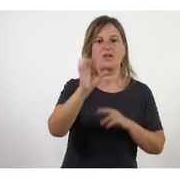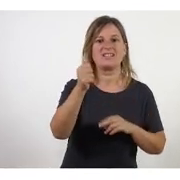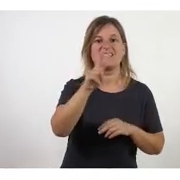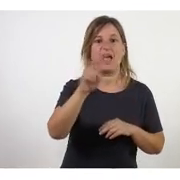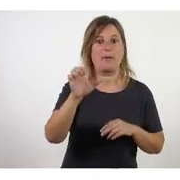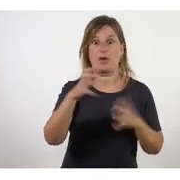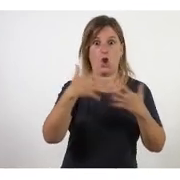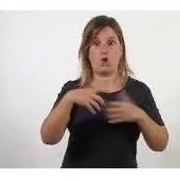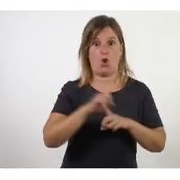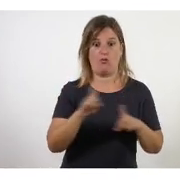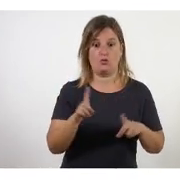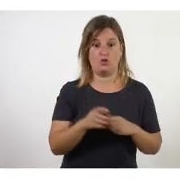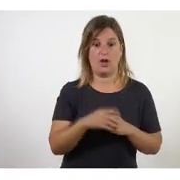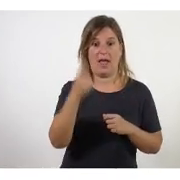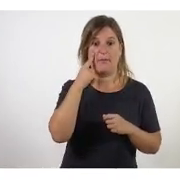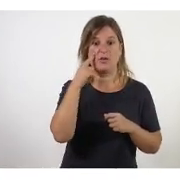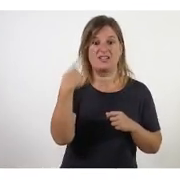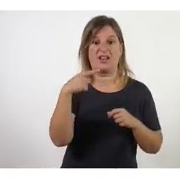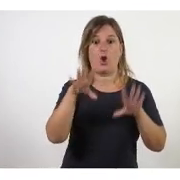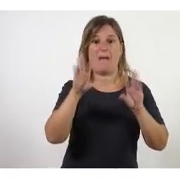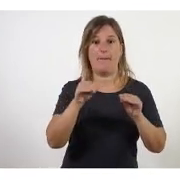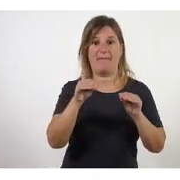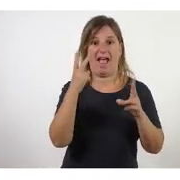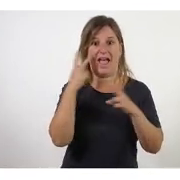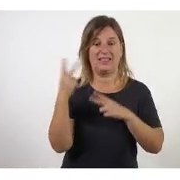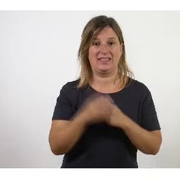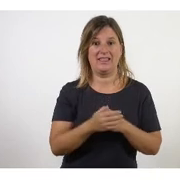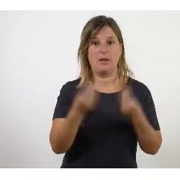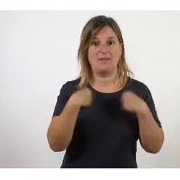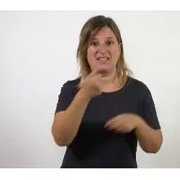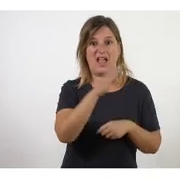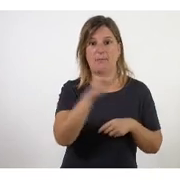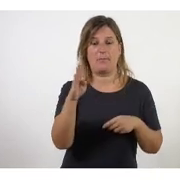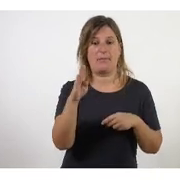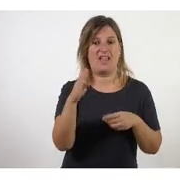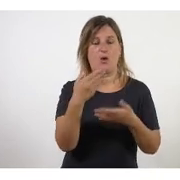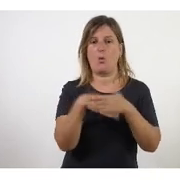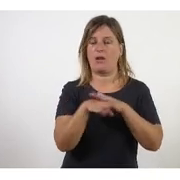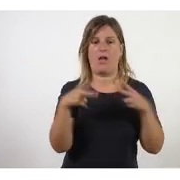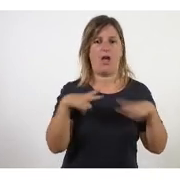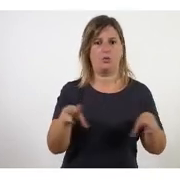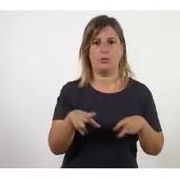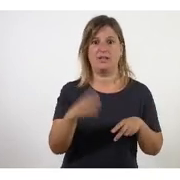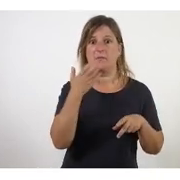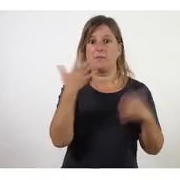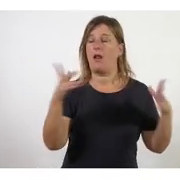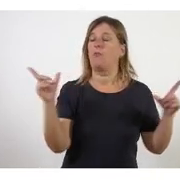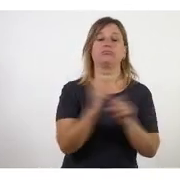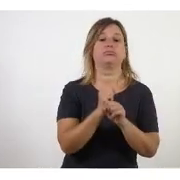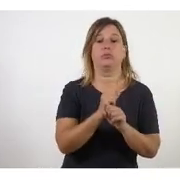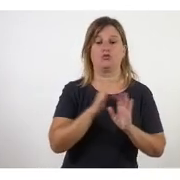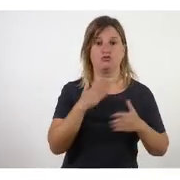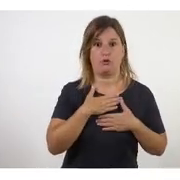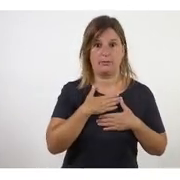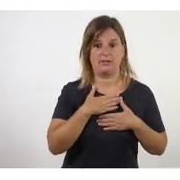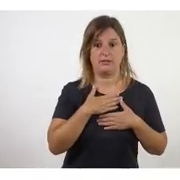funciona. Veieu que està com desactivat? Aquestes aplicacions del mòbil ho guarden automàticament. Si ara l'aplicació es trenqués, allò